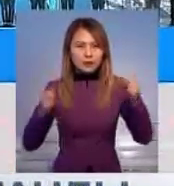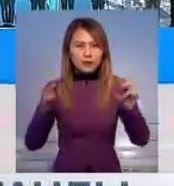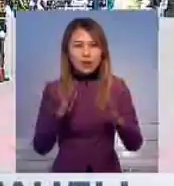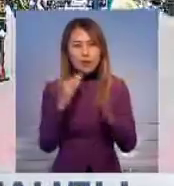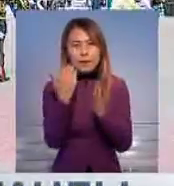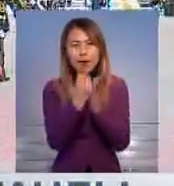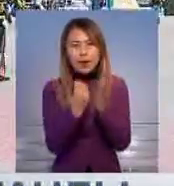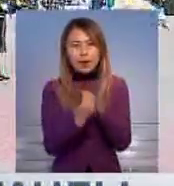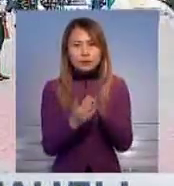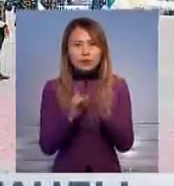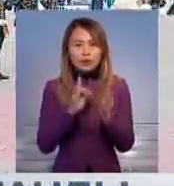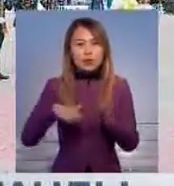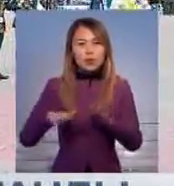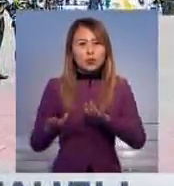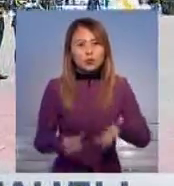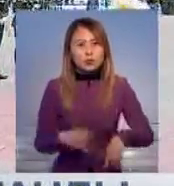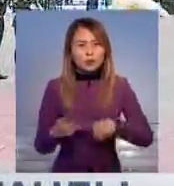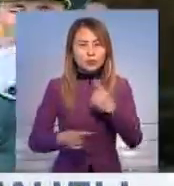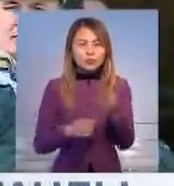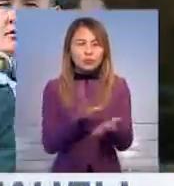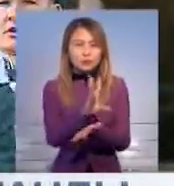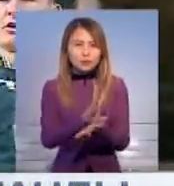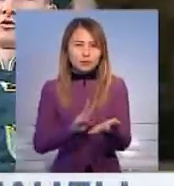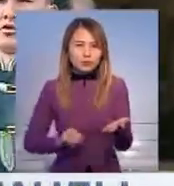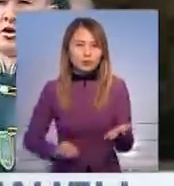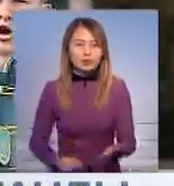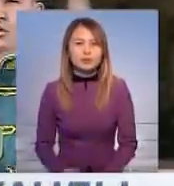олда болса кейінгі буынға үлгі.